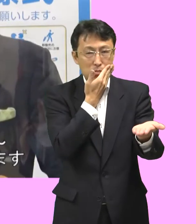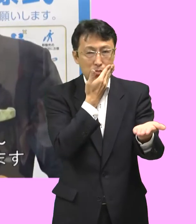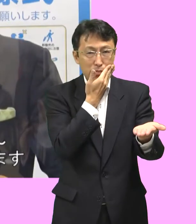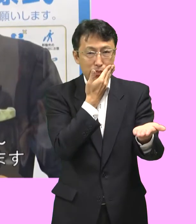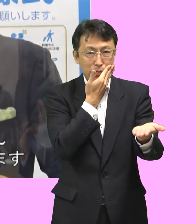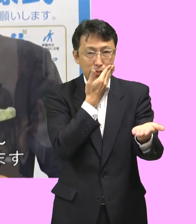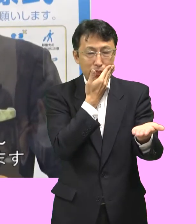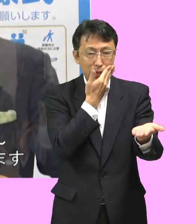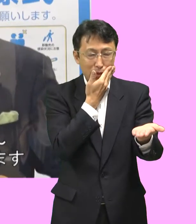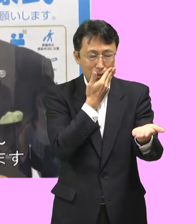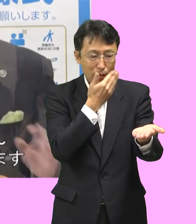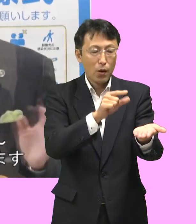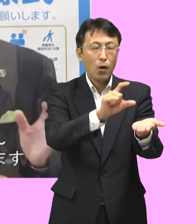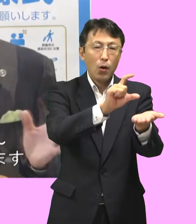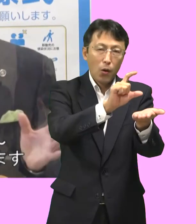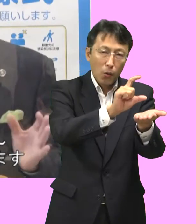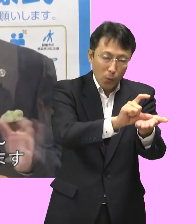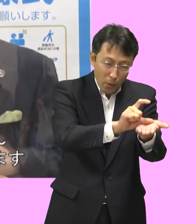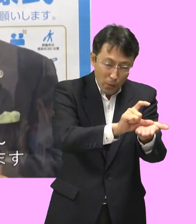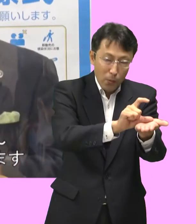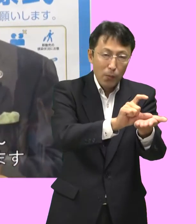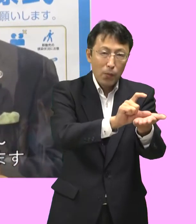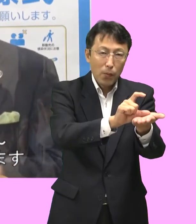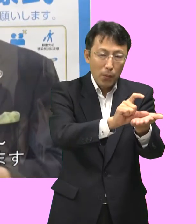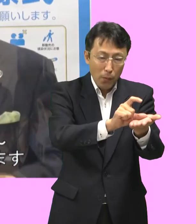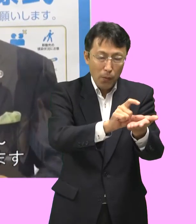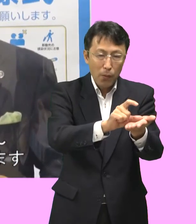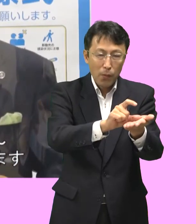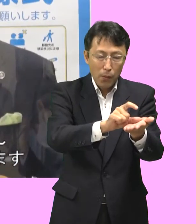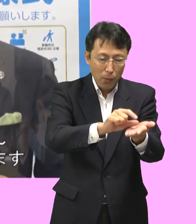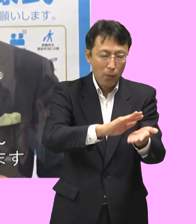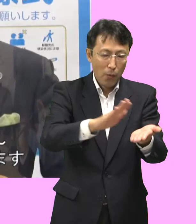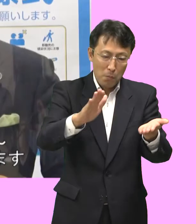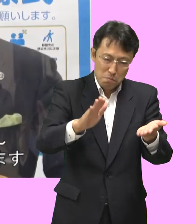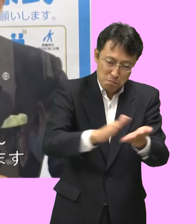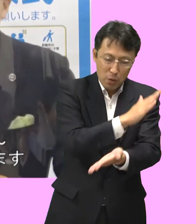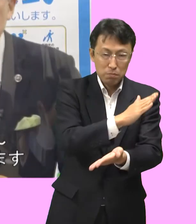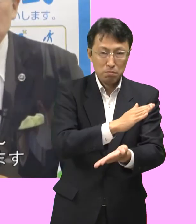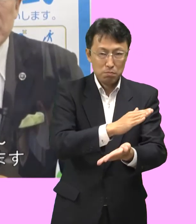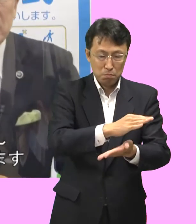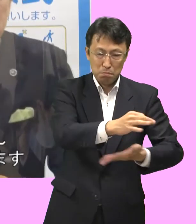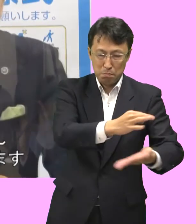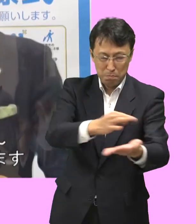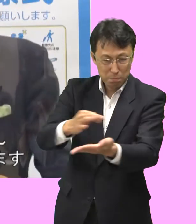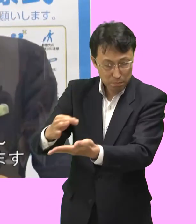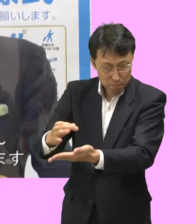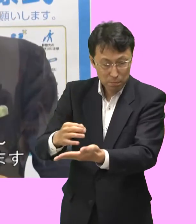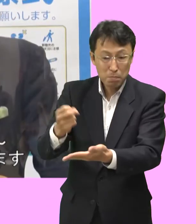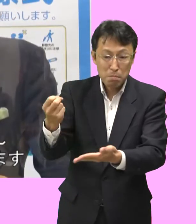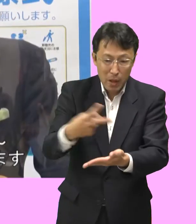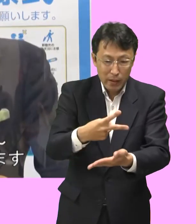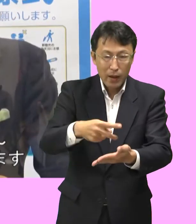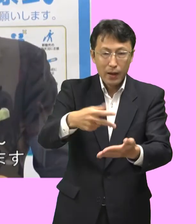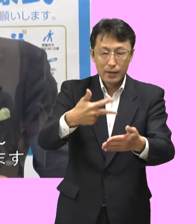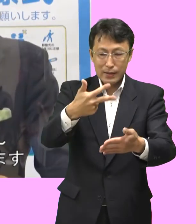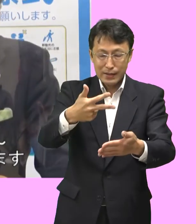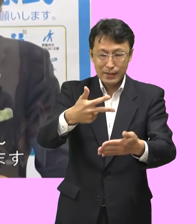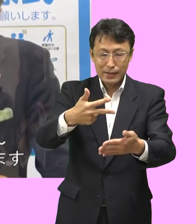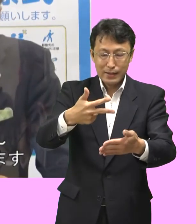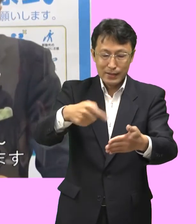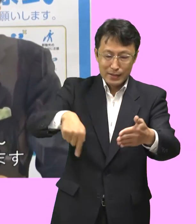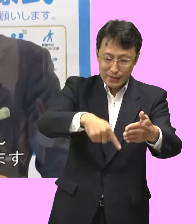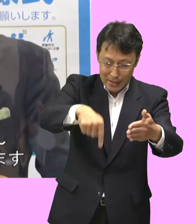余る見込みの引き換えされてない残りの分をですね、市民の皆さんに、販売